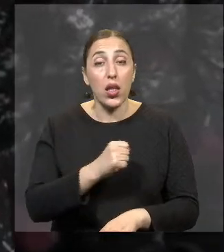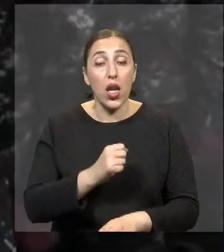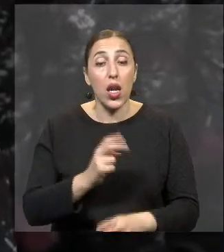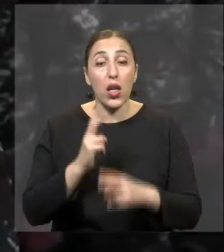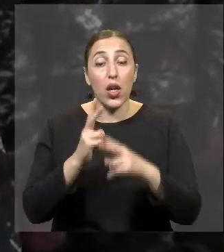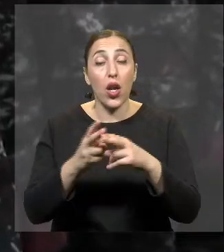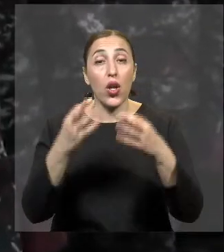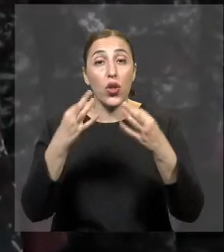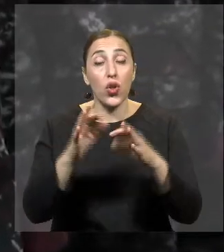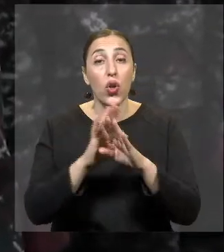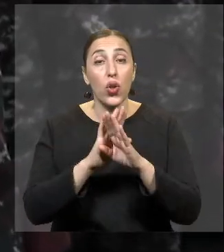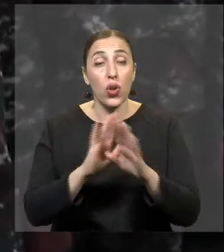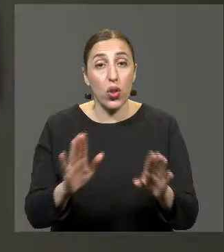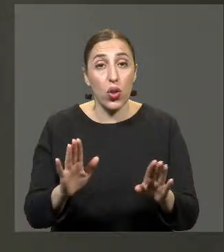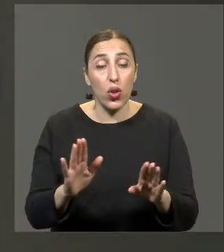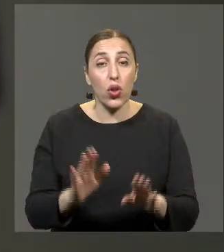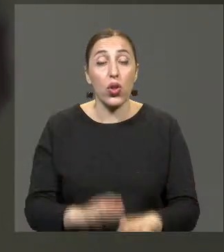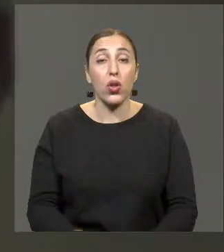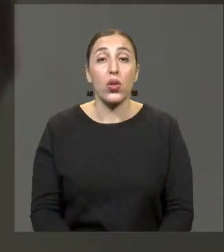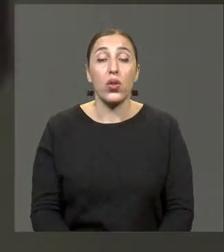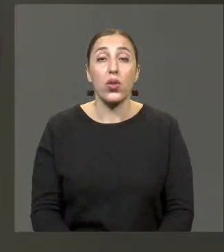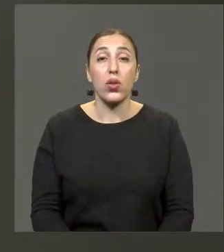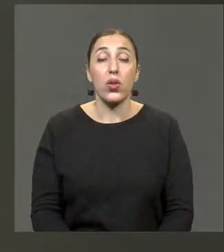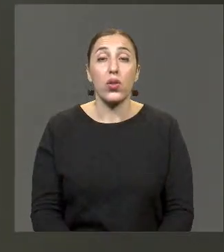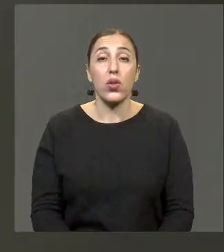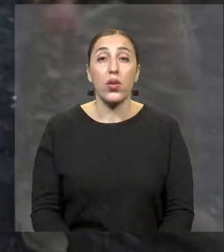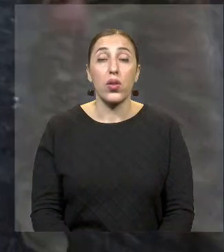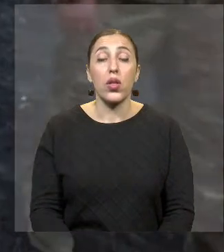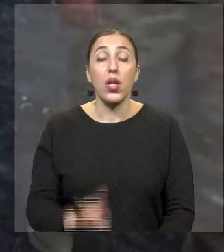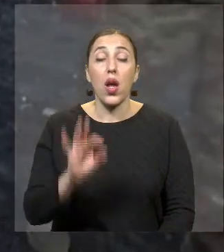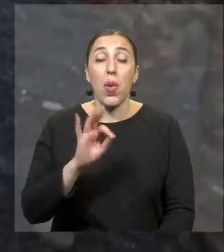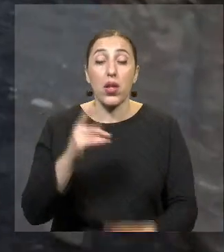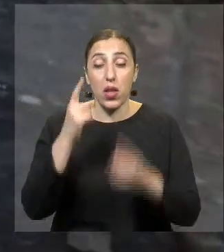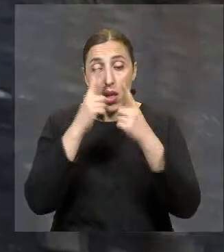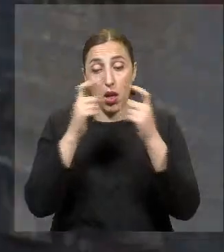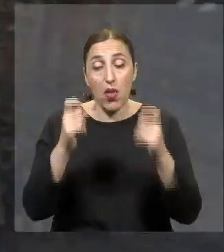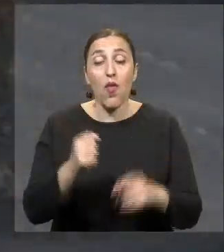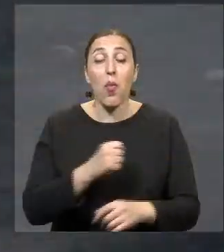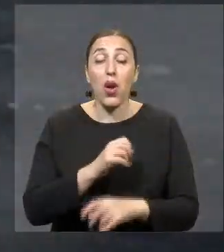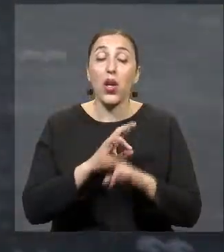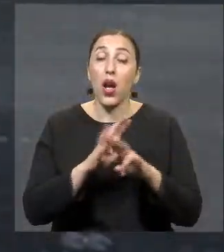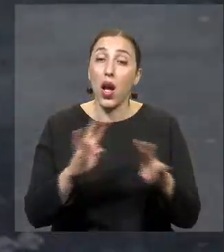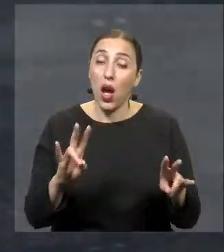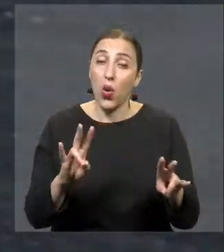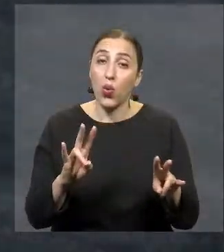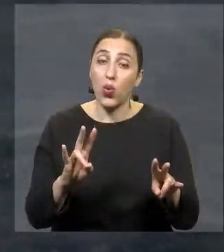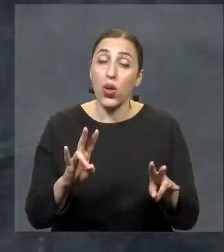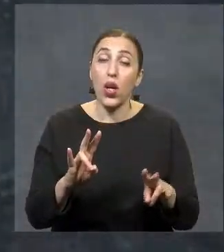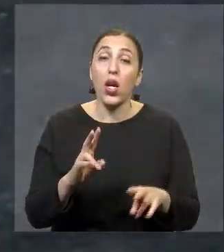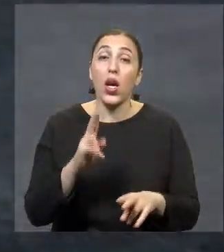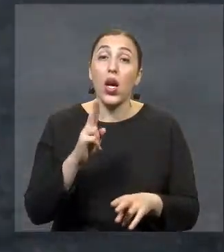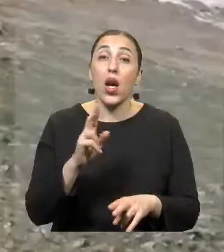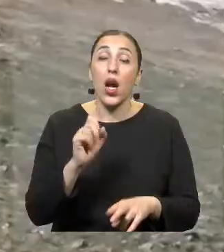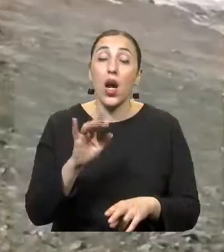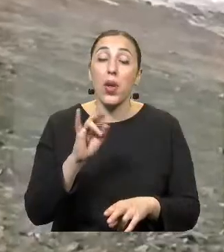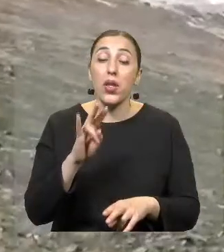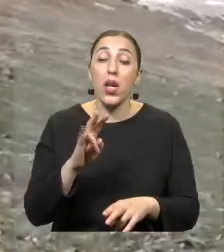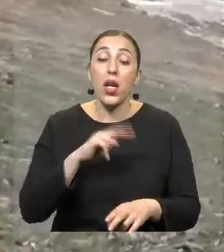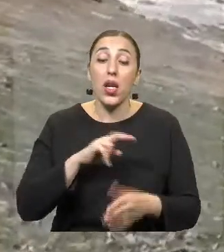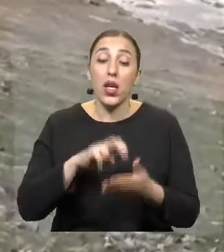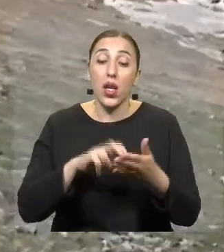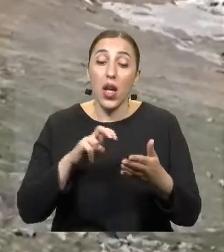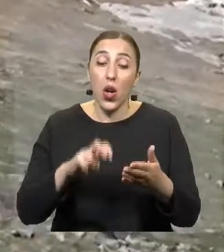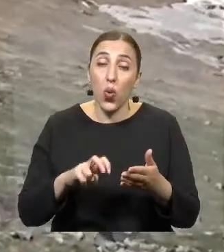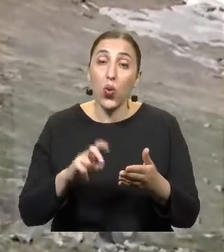կանխել են հակարակորդի փորձերը դիրկավորվել այդ տարածքում, հաղորդել էր պաշտպանության նախարությունը։ Քարապետյանի պաշտնանքությունից որեր